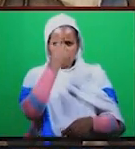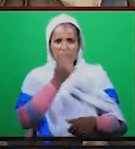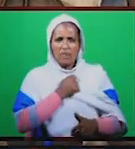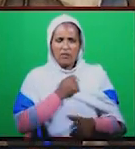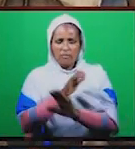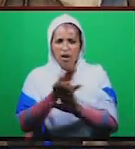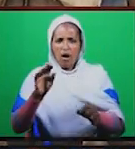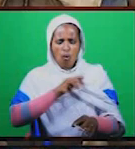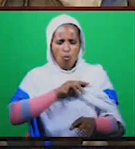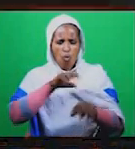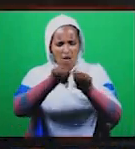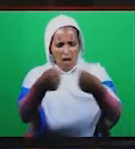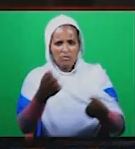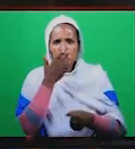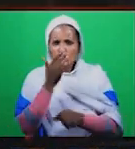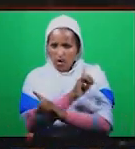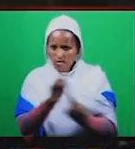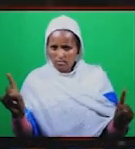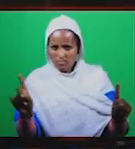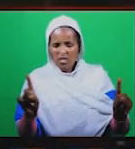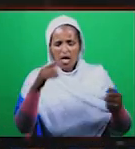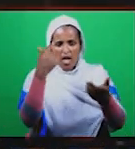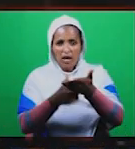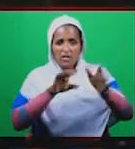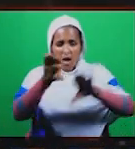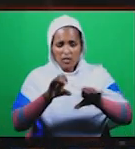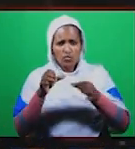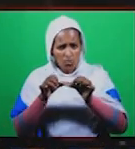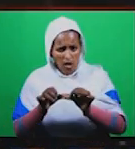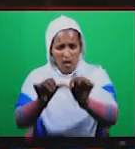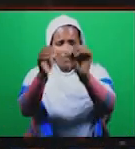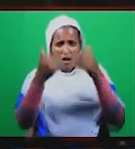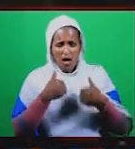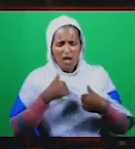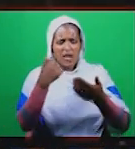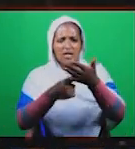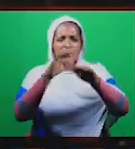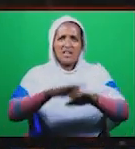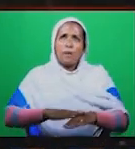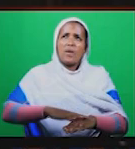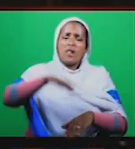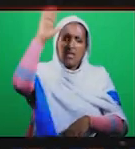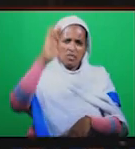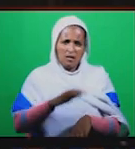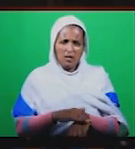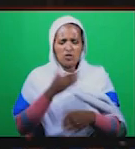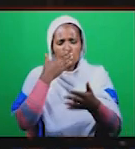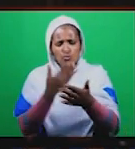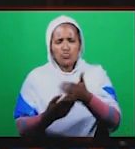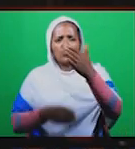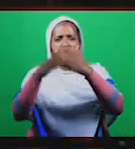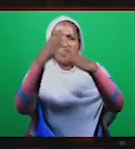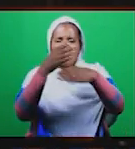ስለደረሰው ጠፋው ነገር ደግሞ እንተካዋለን በሉ፣ እንሰራዋለን የሚል እምነት ይኖራችሁ፣ የሞራል ውድቀት አይኖራችሁ።